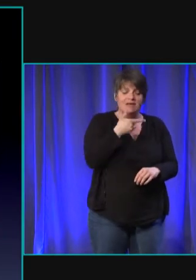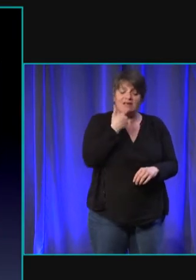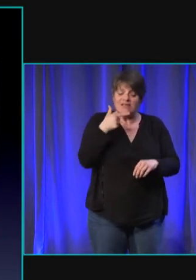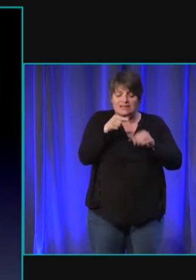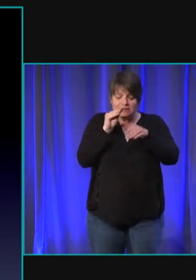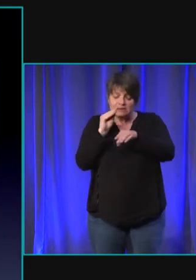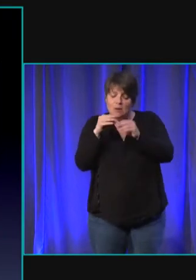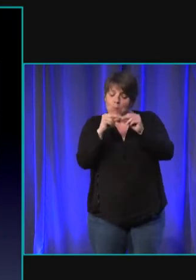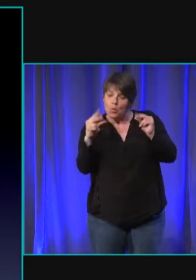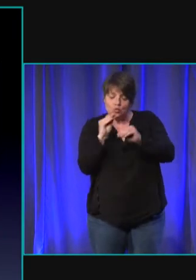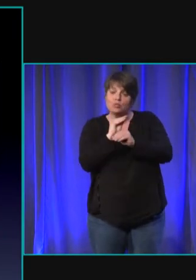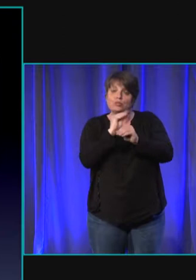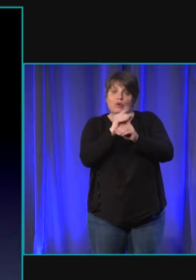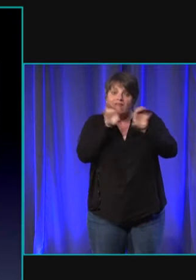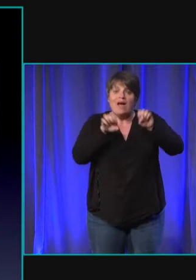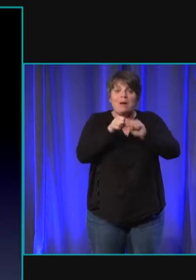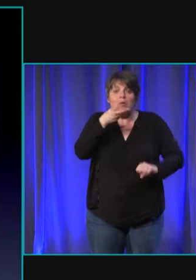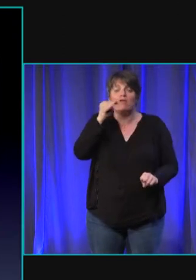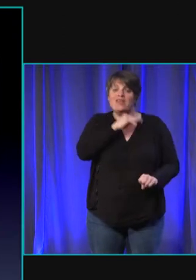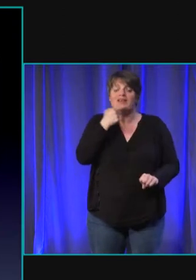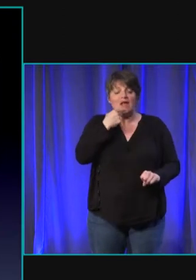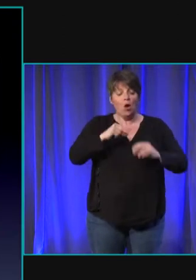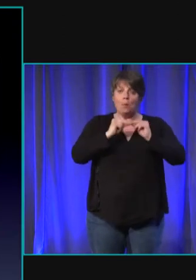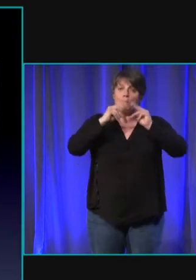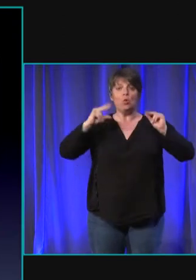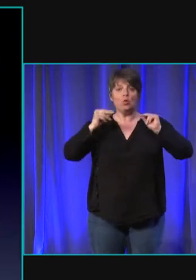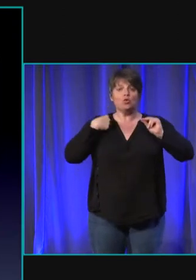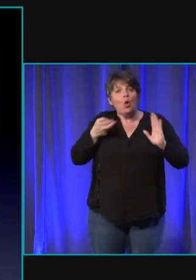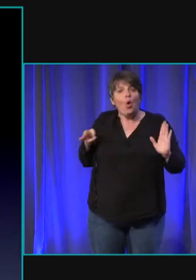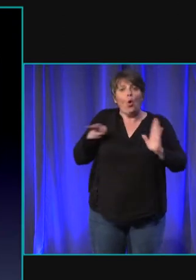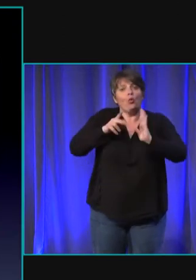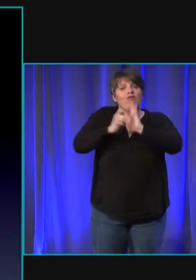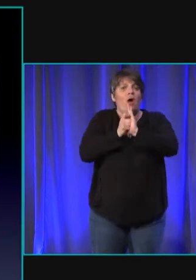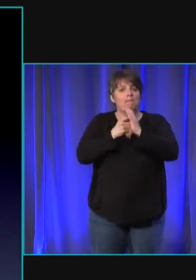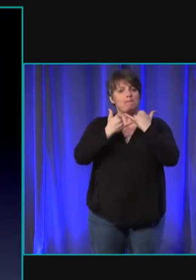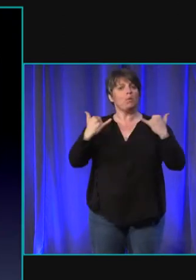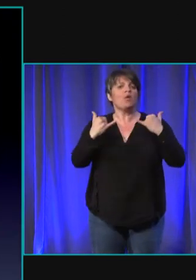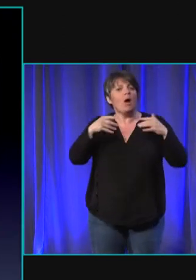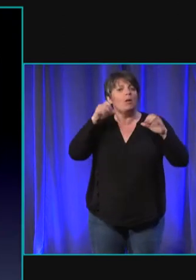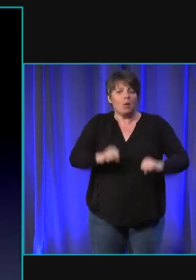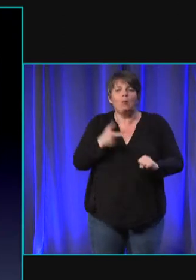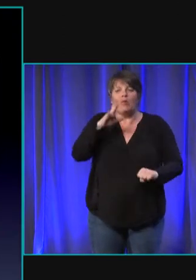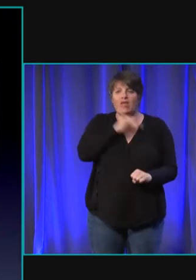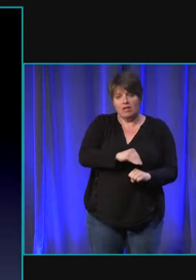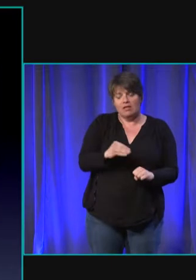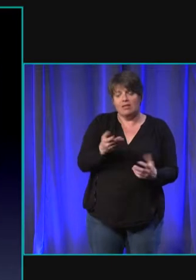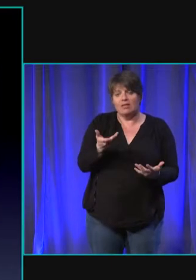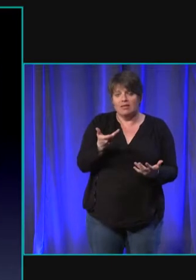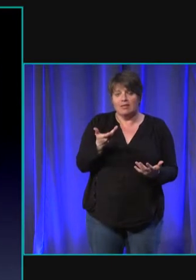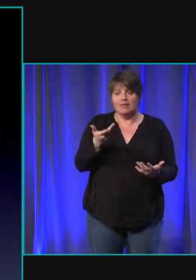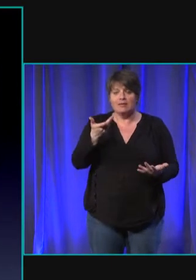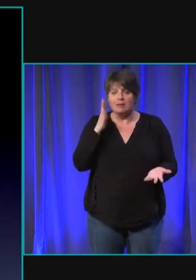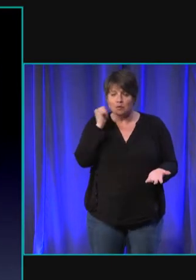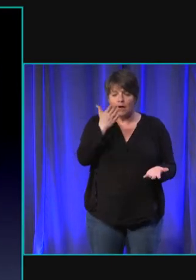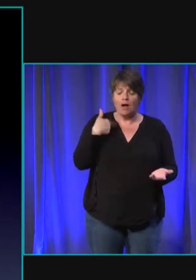cette phosphocréatine et donc permettre au muscle de reproduire plus rapidement sa puissance. Donc, retenez voilà,